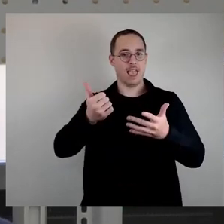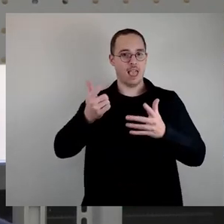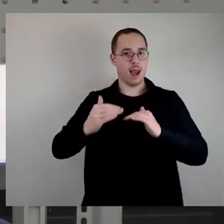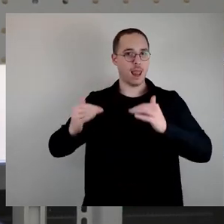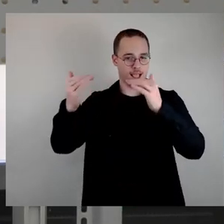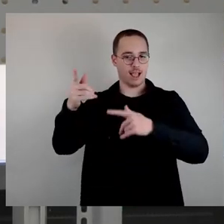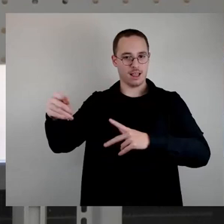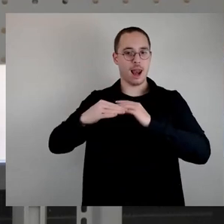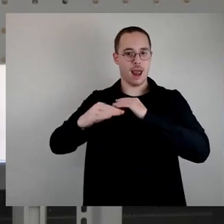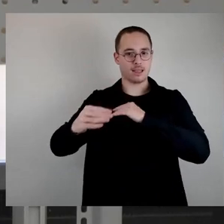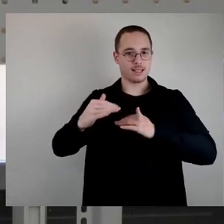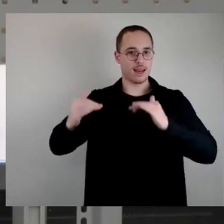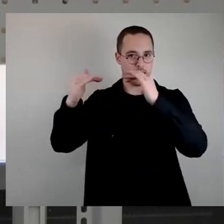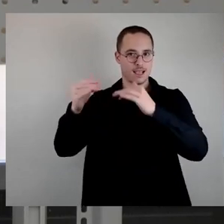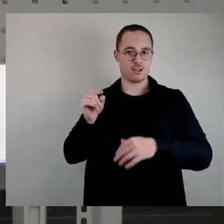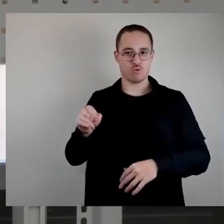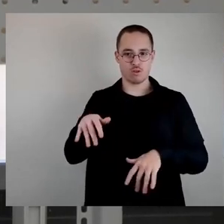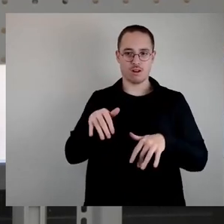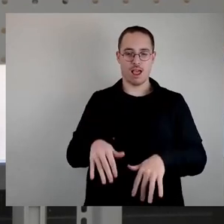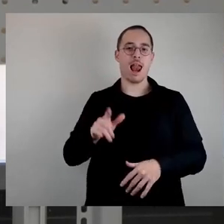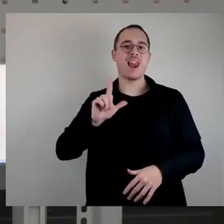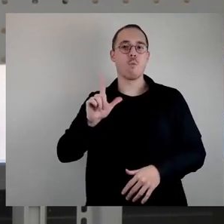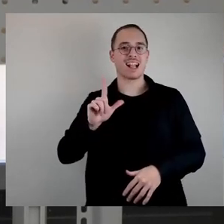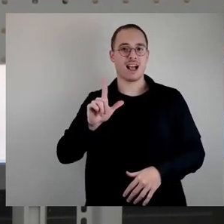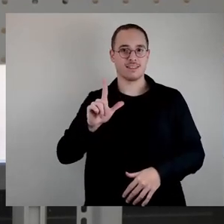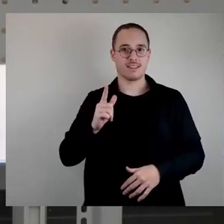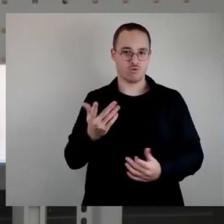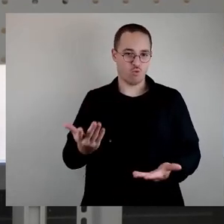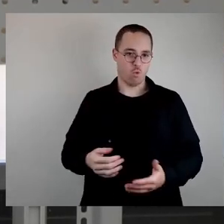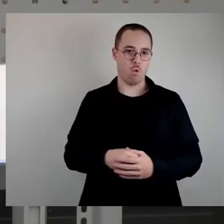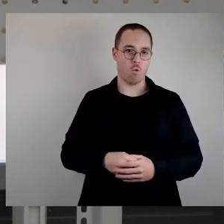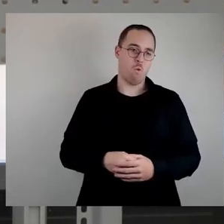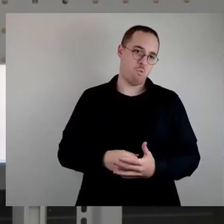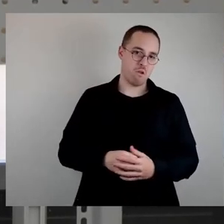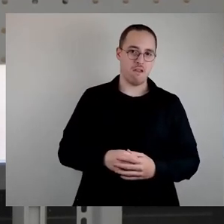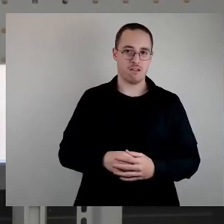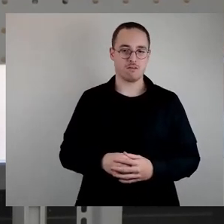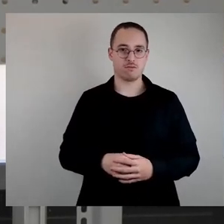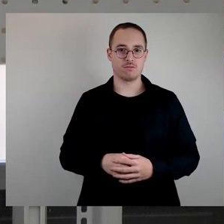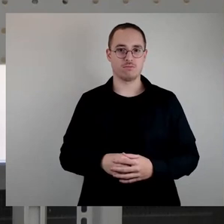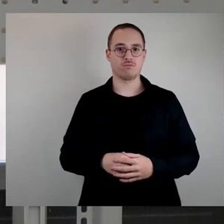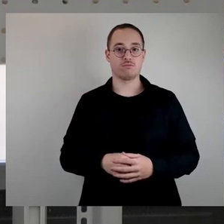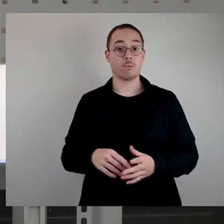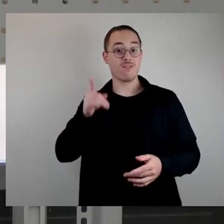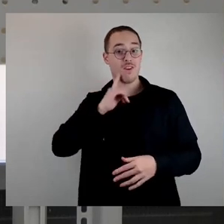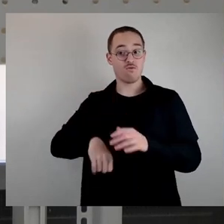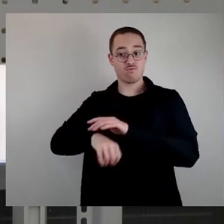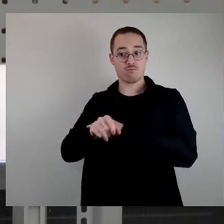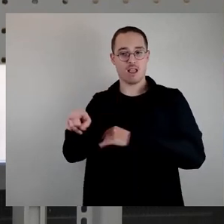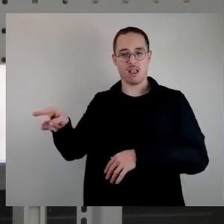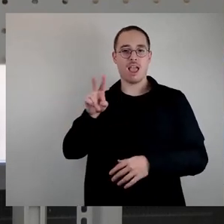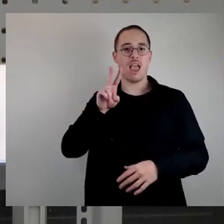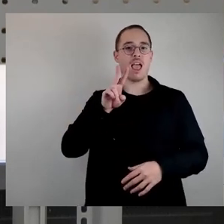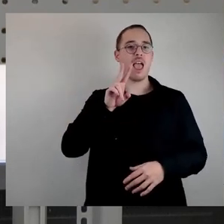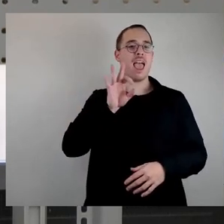auf Dresdner Mannschaften. Im Frauenfußball sieht es immer nicht ganz so schlimm aus. Dort stellen Dresdner Mannschaften neben dem FFV in Liga 3,